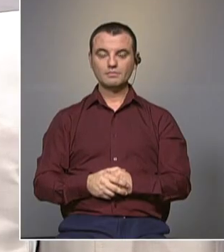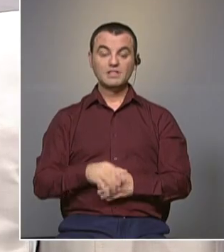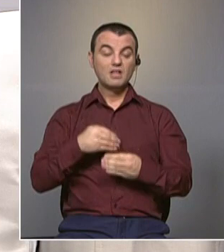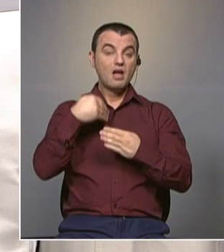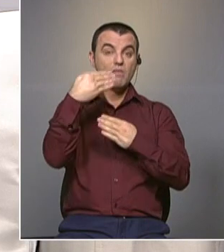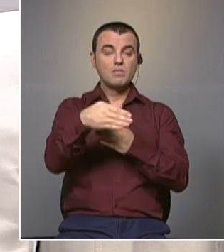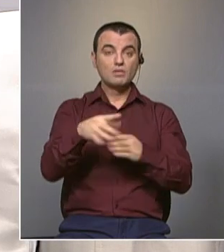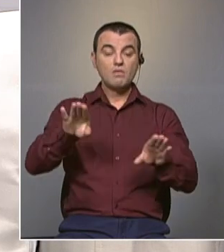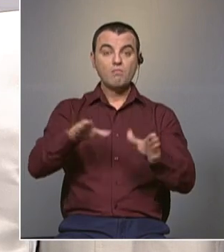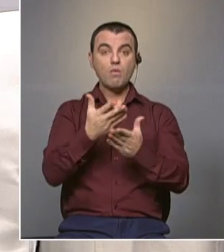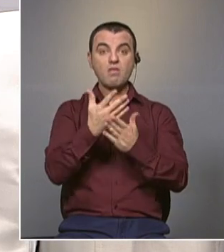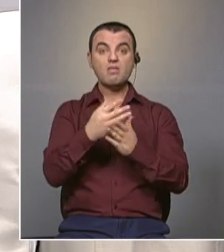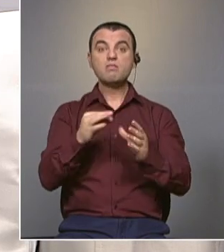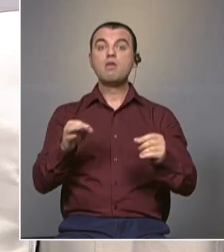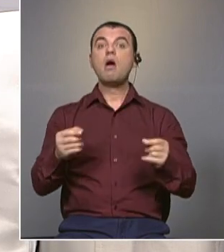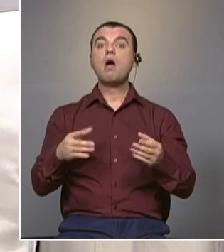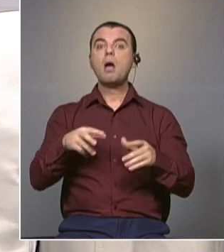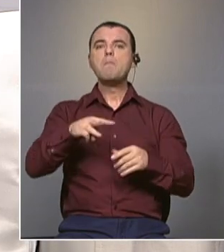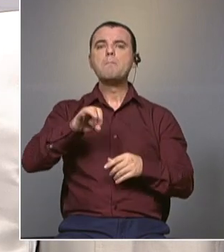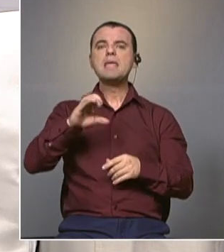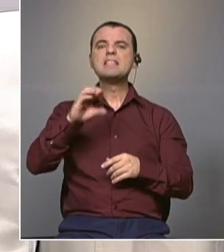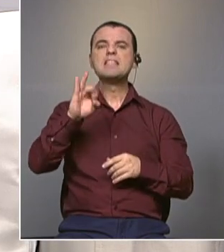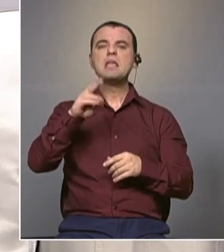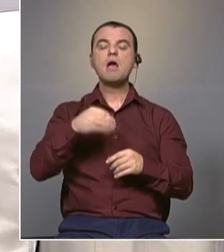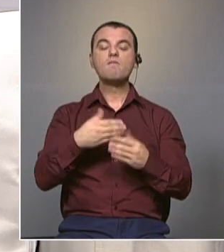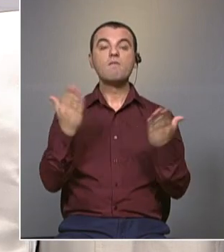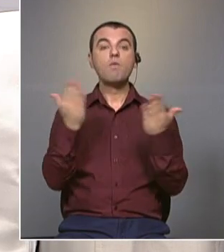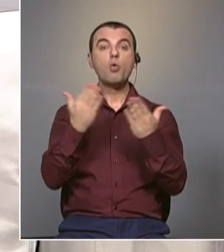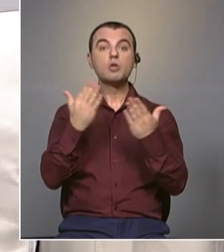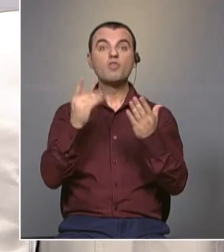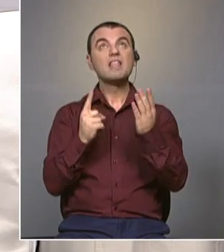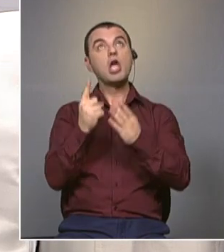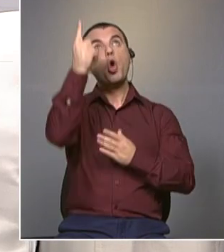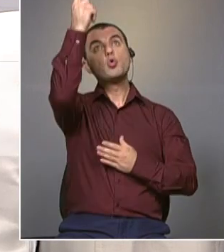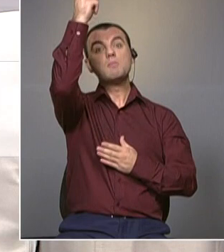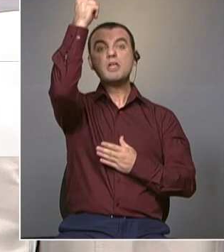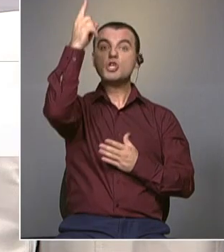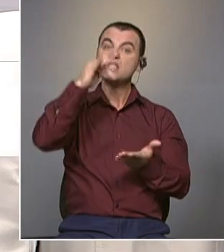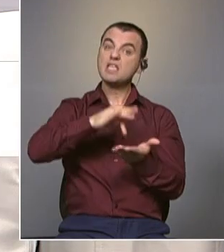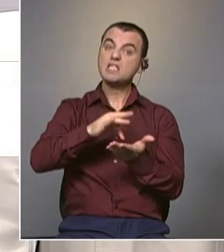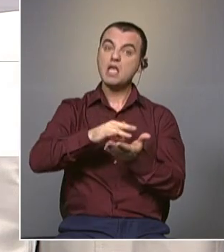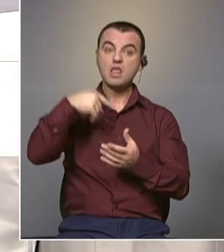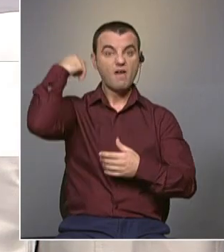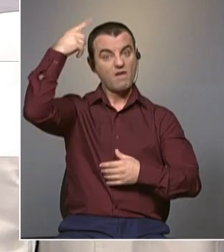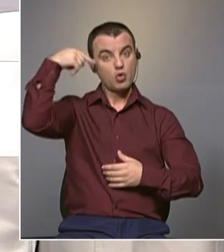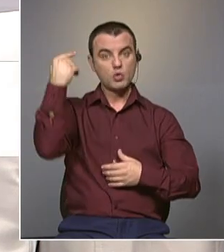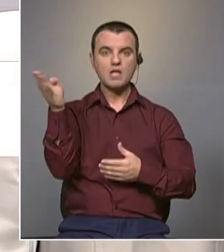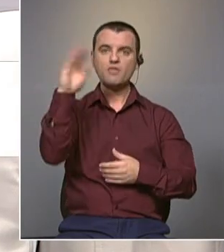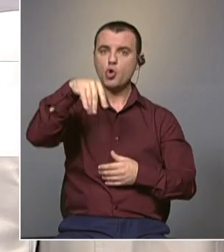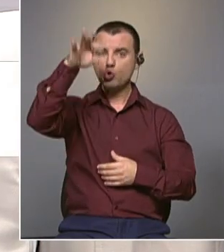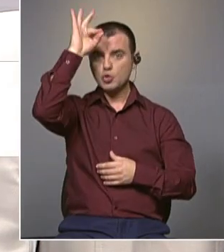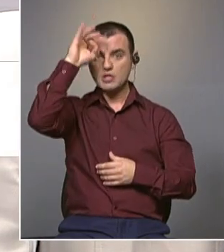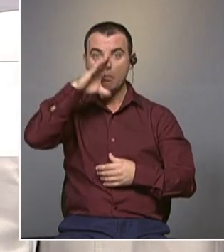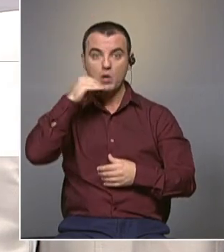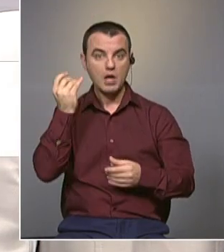Предстои поредната мисия в Образователния космически център в Турция. Все още учениците от България могат да кандидатстват за включване в програмата